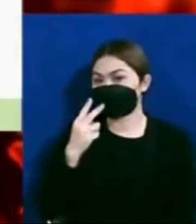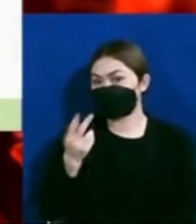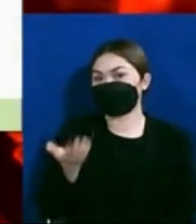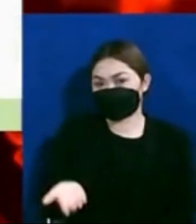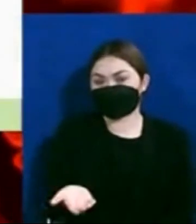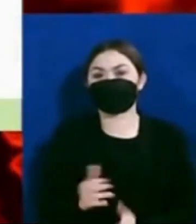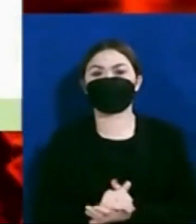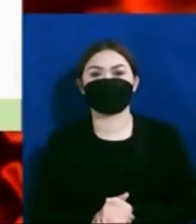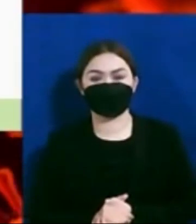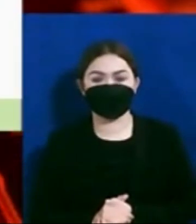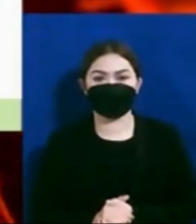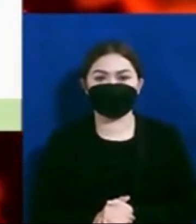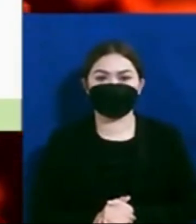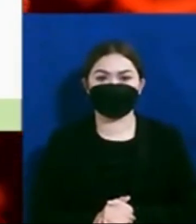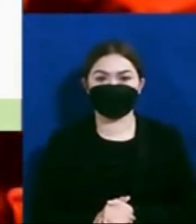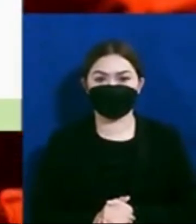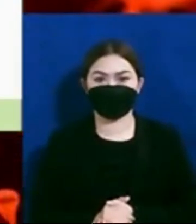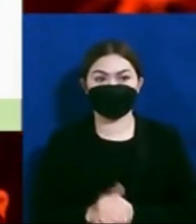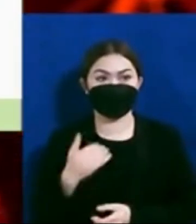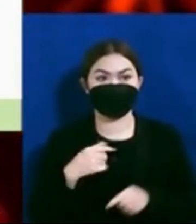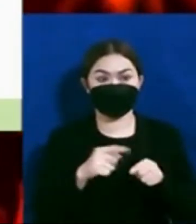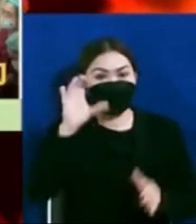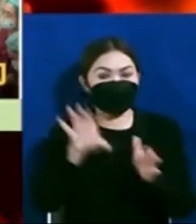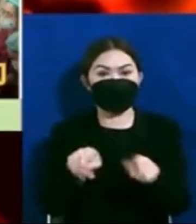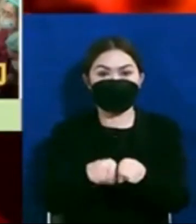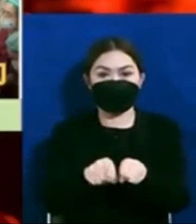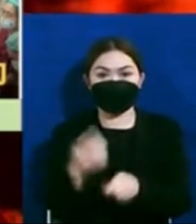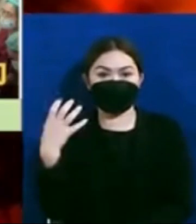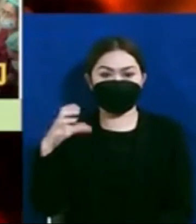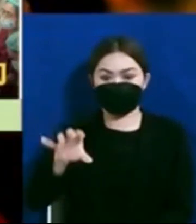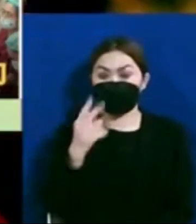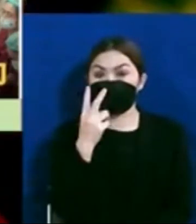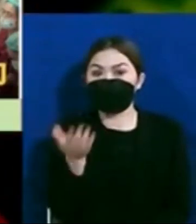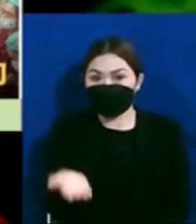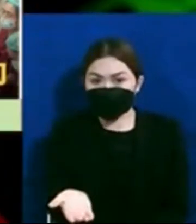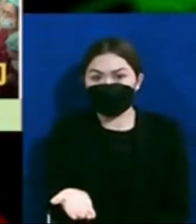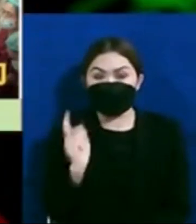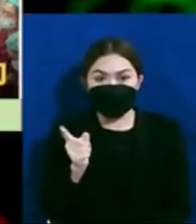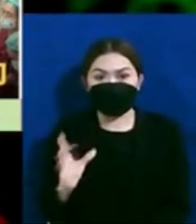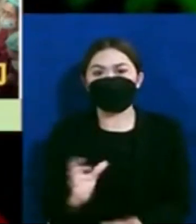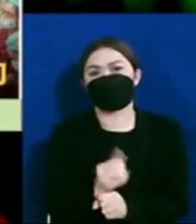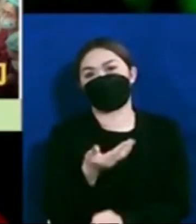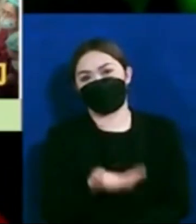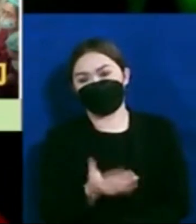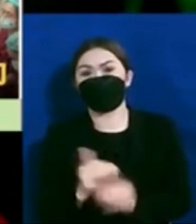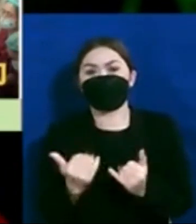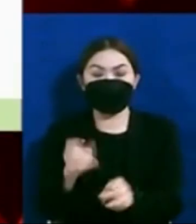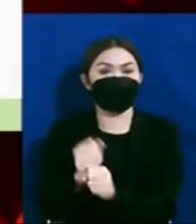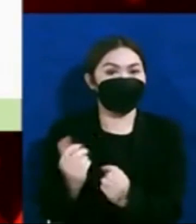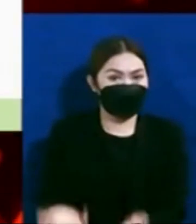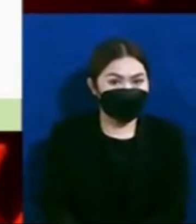เรื่องของการแยกกับตัวที่บ้านหรือว่าโฮม isolationแล้วก็การแยกกับตัวพื้นที่ชุมชนหรือว่าคอมพิวเตอร์ที่